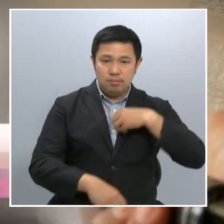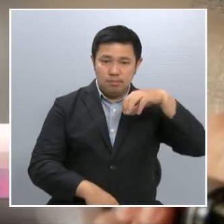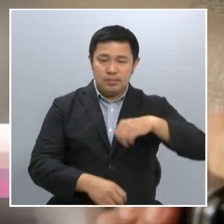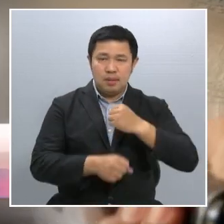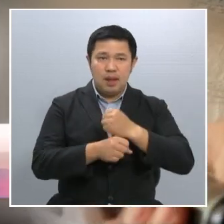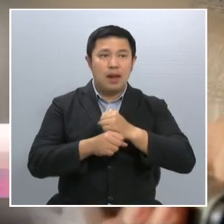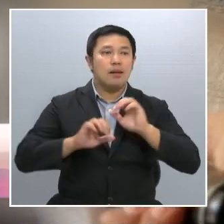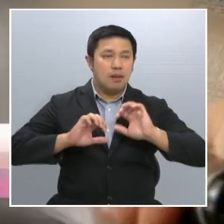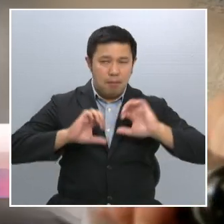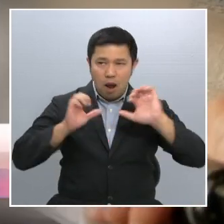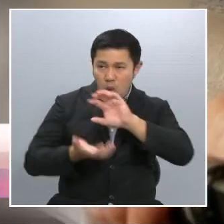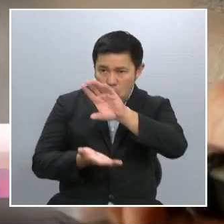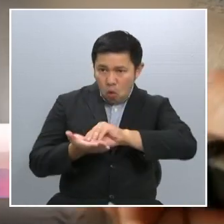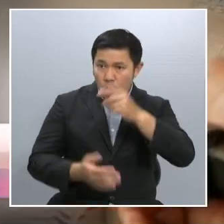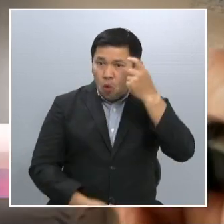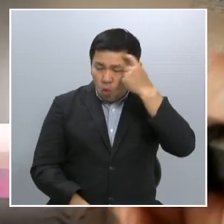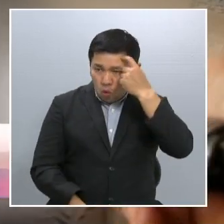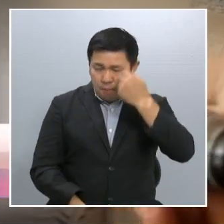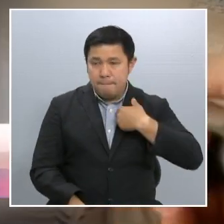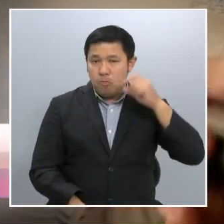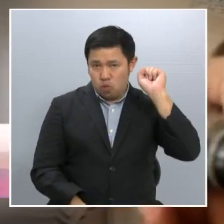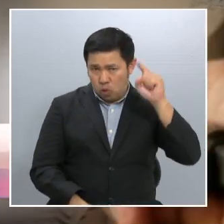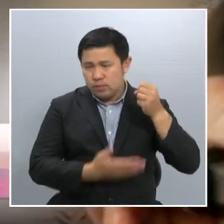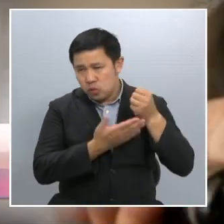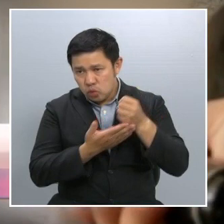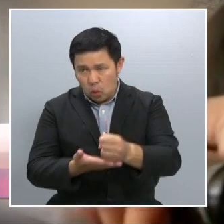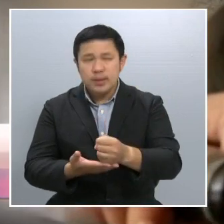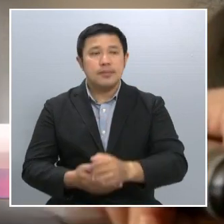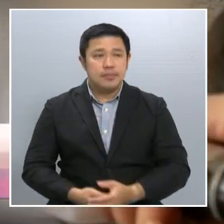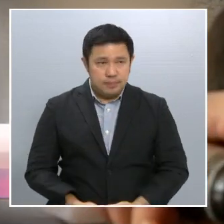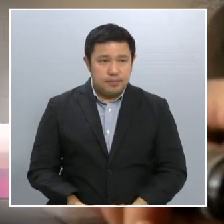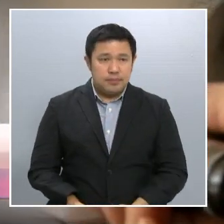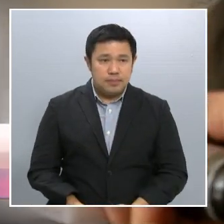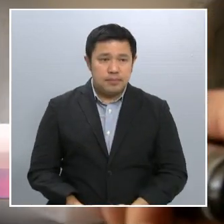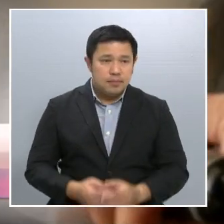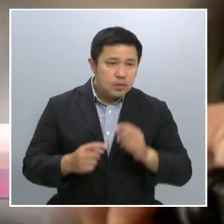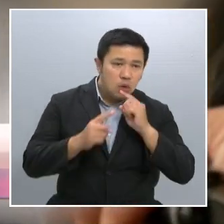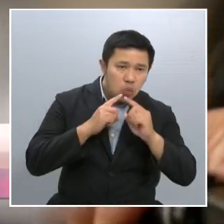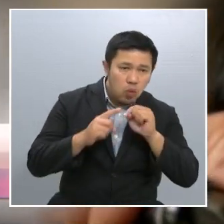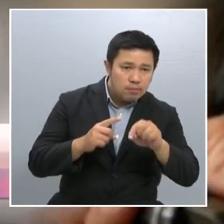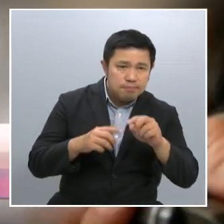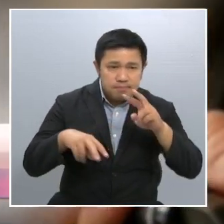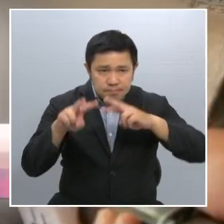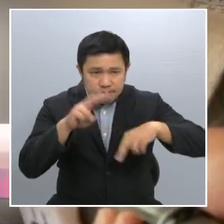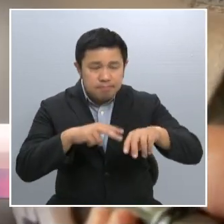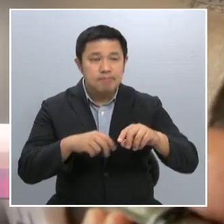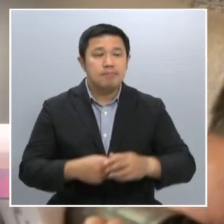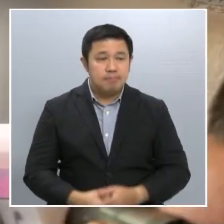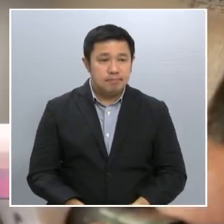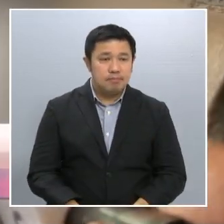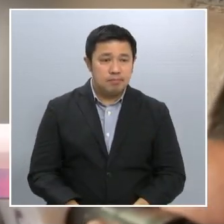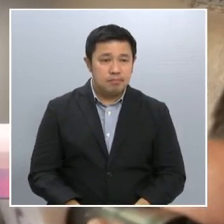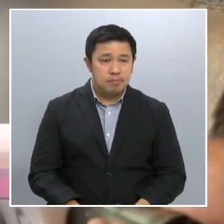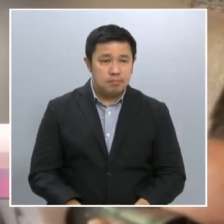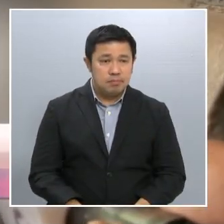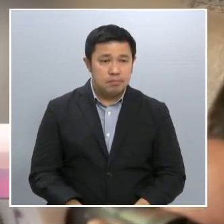ที่รับทราบเรื่องแบบนี้เนี่ยก็ต้องรีบควรจะเข้ามาพูดคุยดูแลแล้วก็ระงับเหตุซะก่อนก็ไม่เป็นไรถ้าเกิ